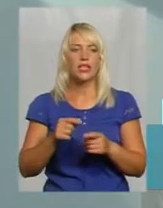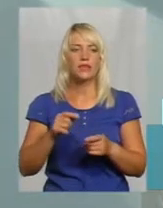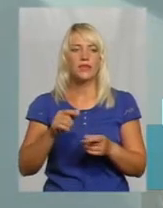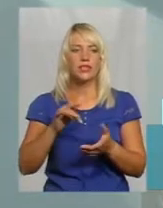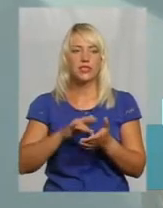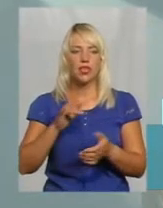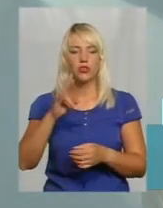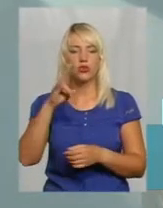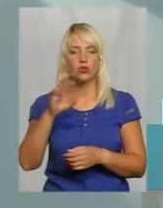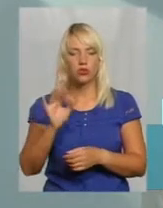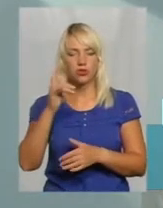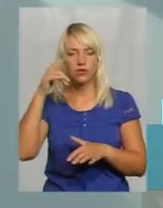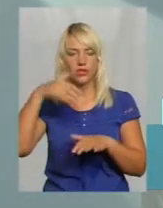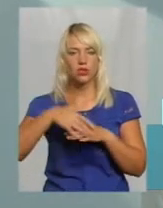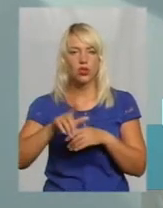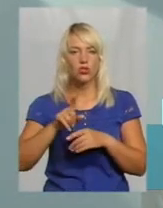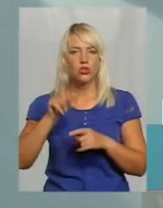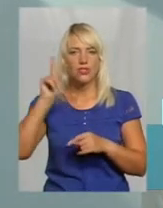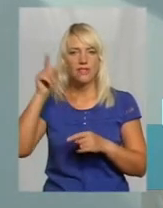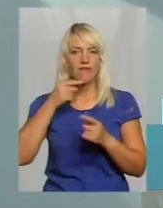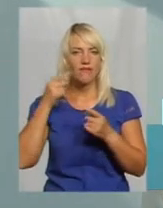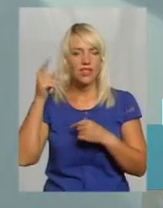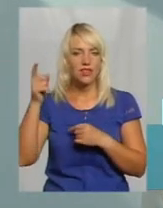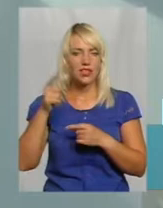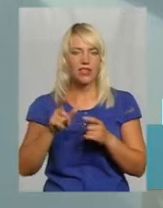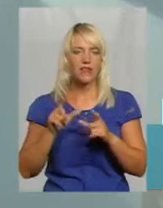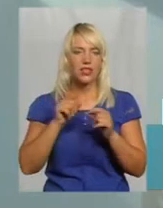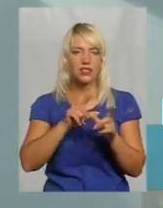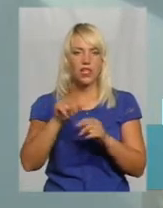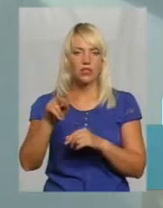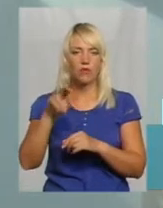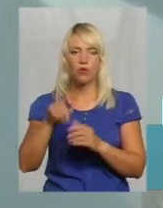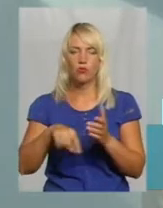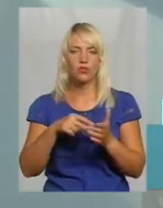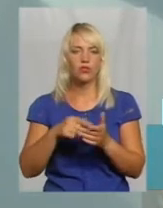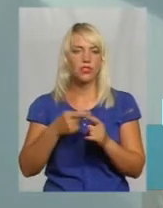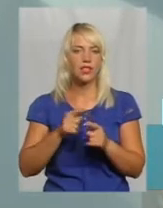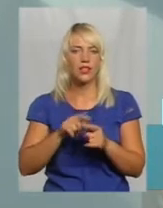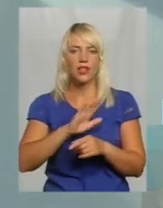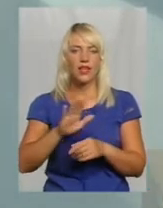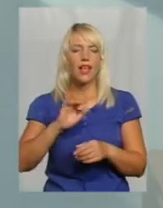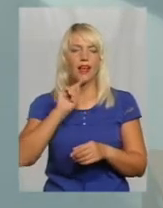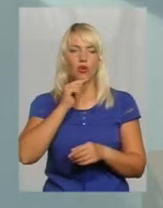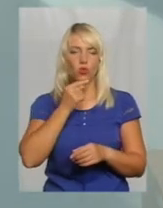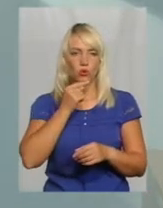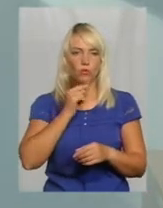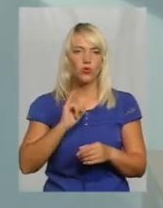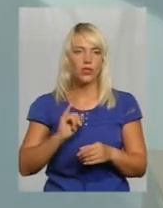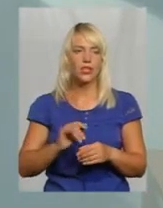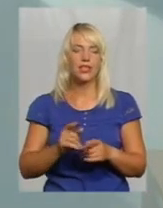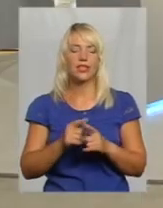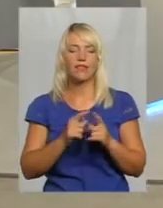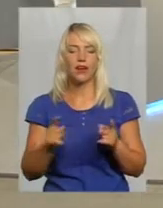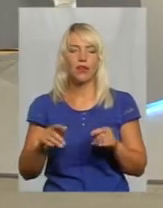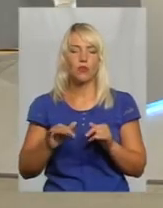але звісно, що звідти виїжджати і по всьому місту це не дуже економно і така тривала